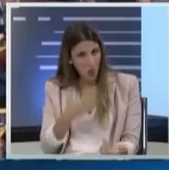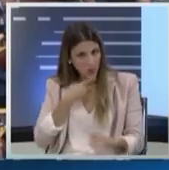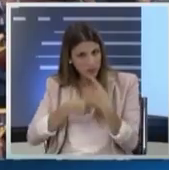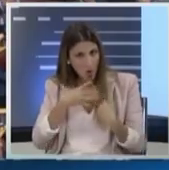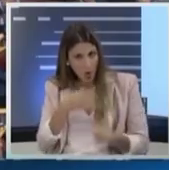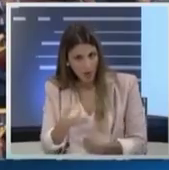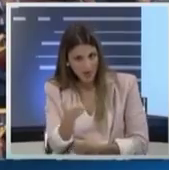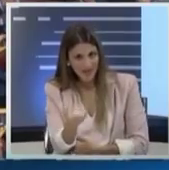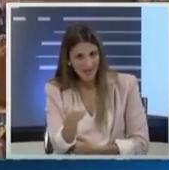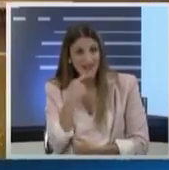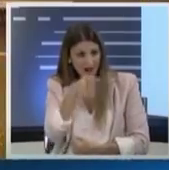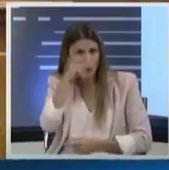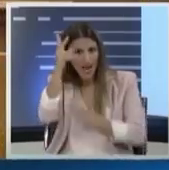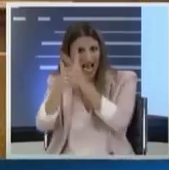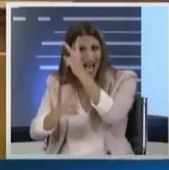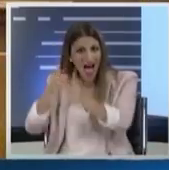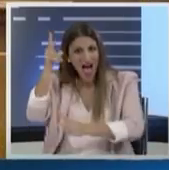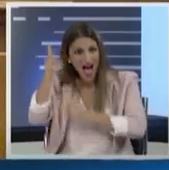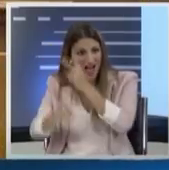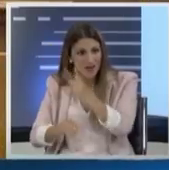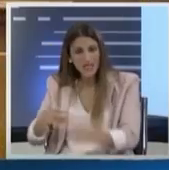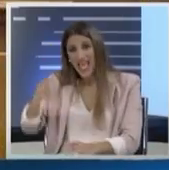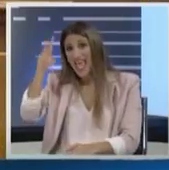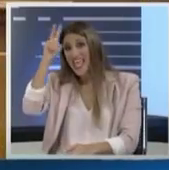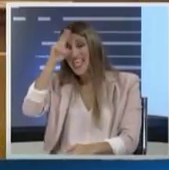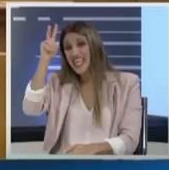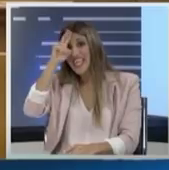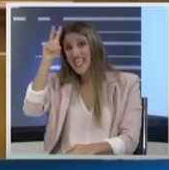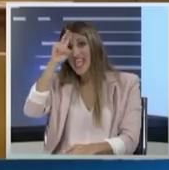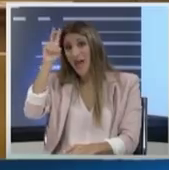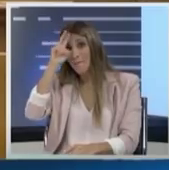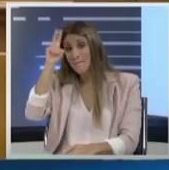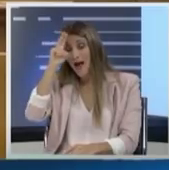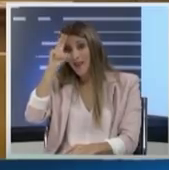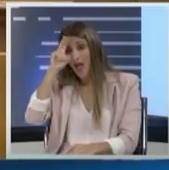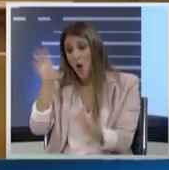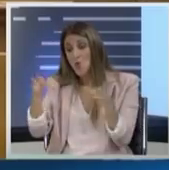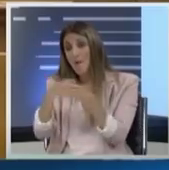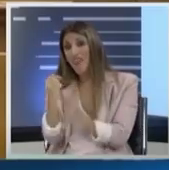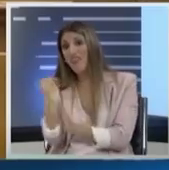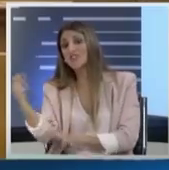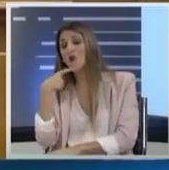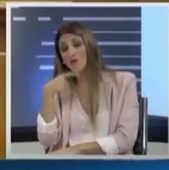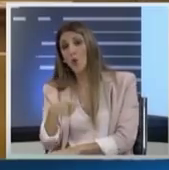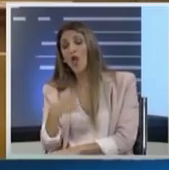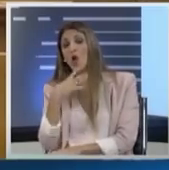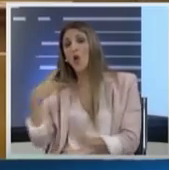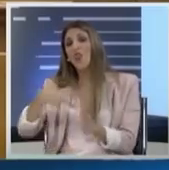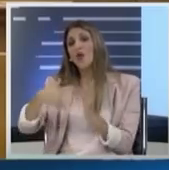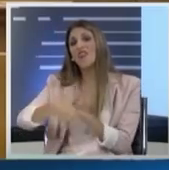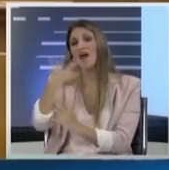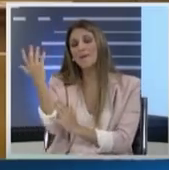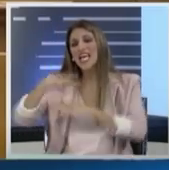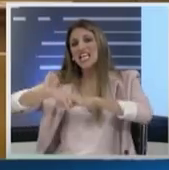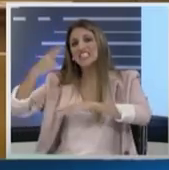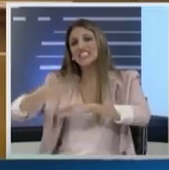επιχειρηματολογία και το κατηγορητήριο του AfD στη Γερμανία ενάντια στην καγκελάριο Μέρκελ. Την κατηγορούν διότι το 2015